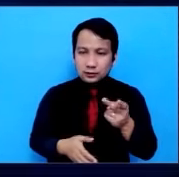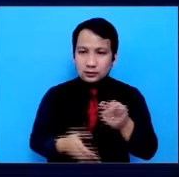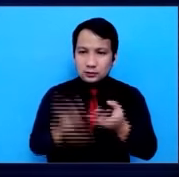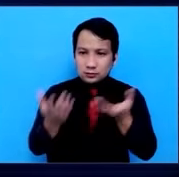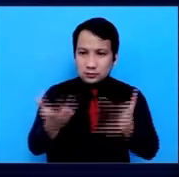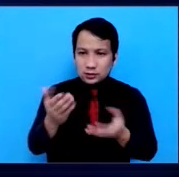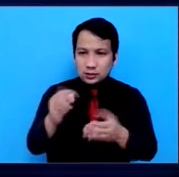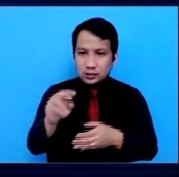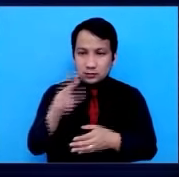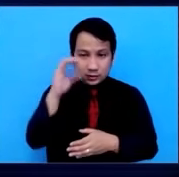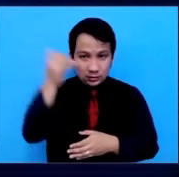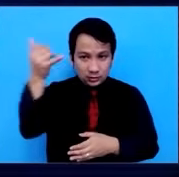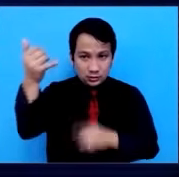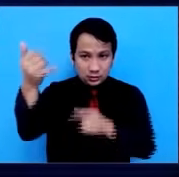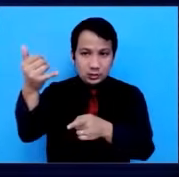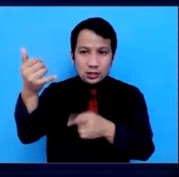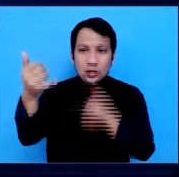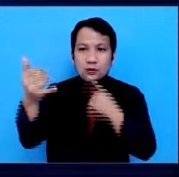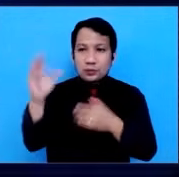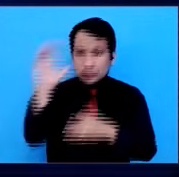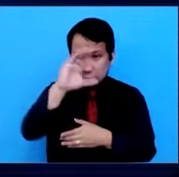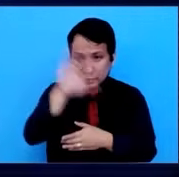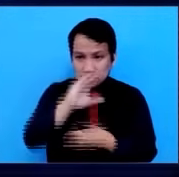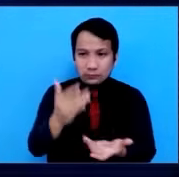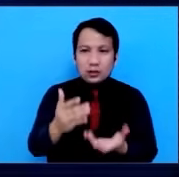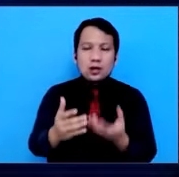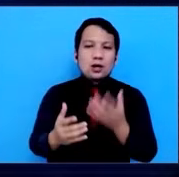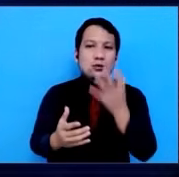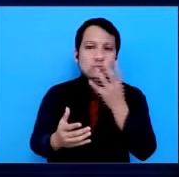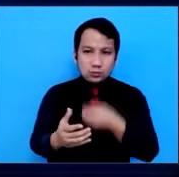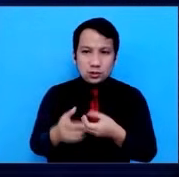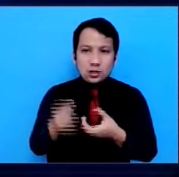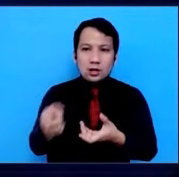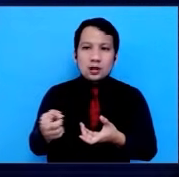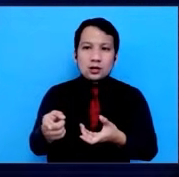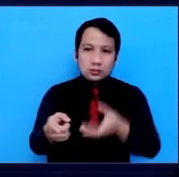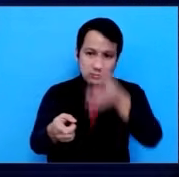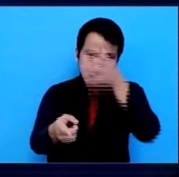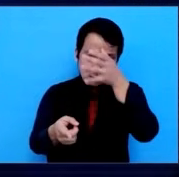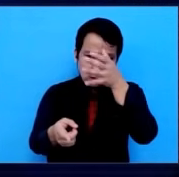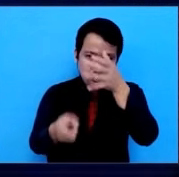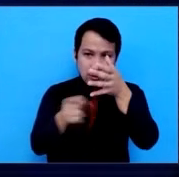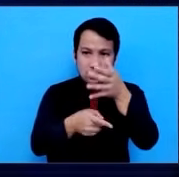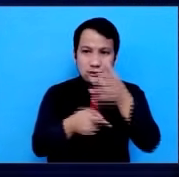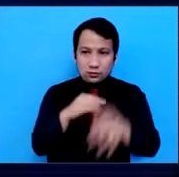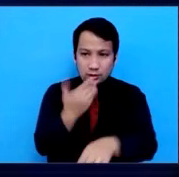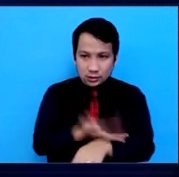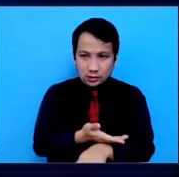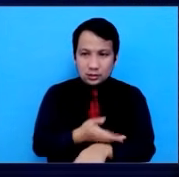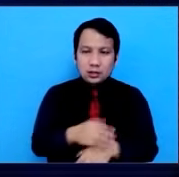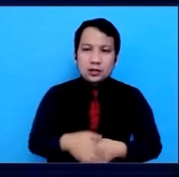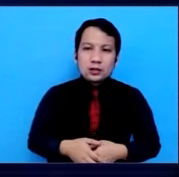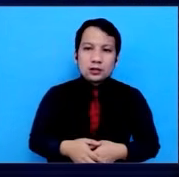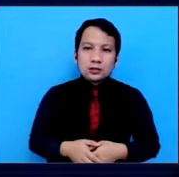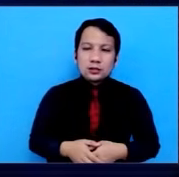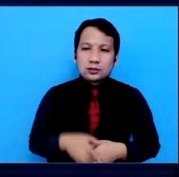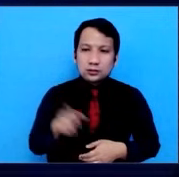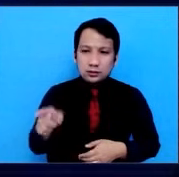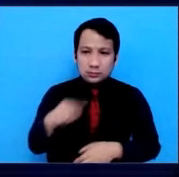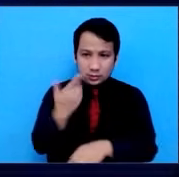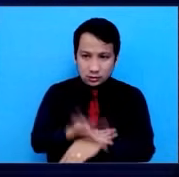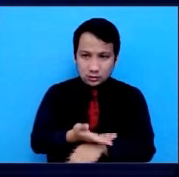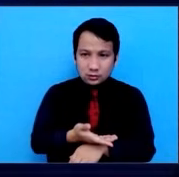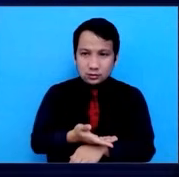yung anak na si Mr. Rusty de la Cruz, ay nakita na nagpapak ng